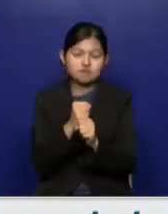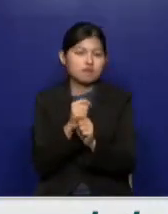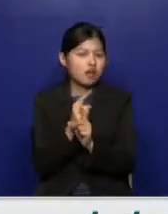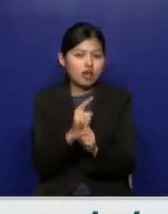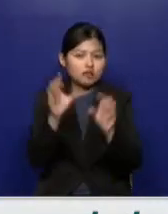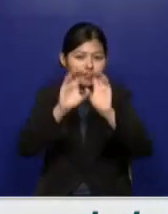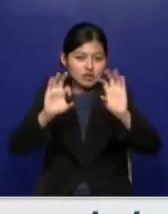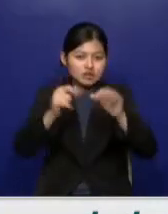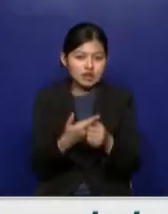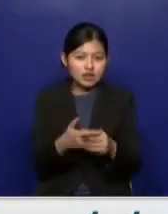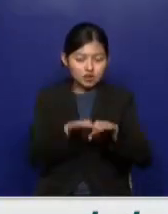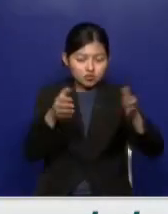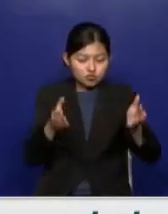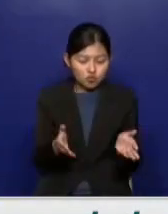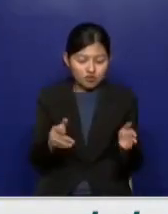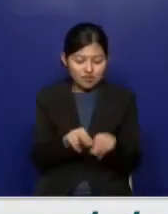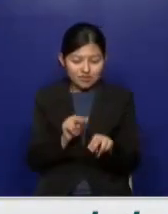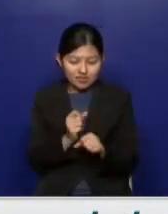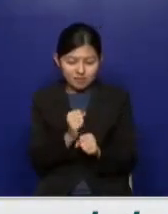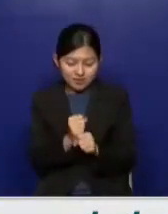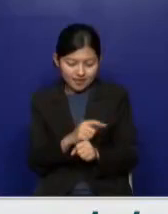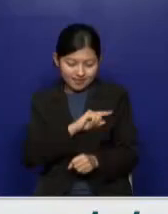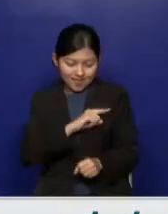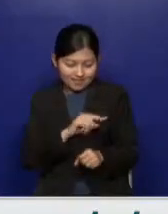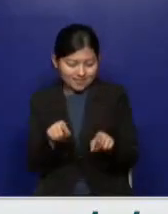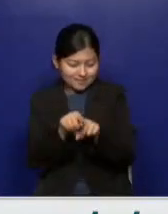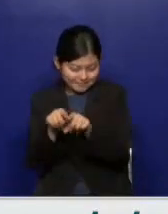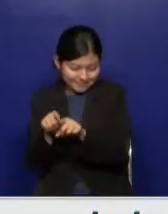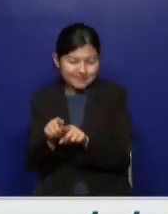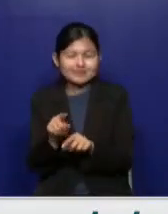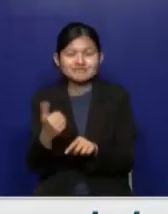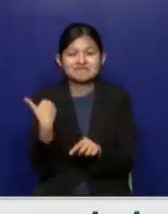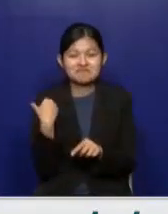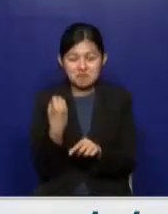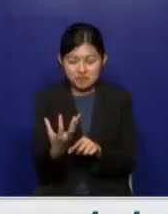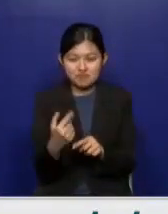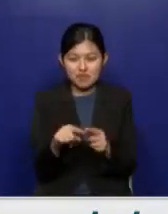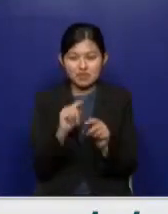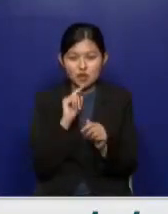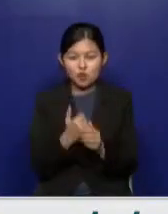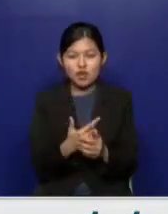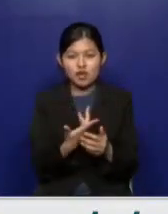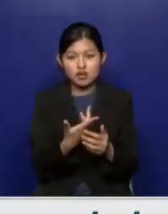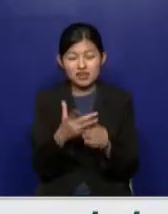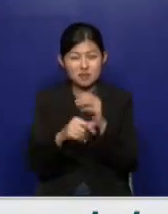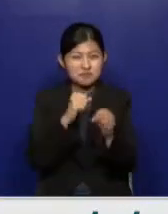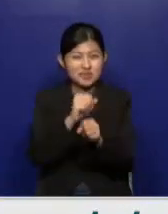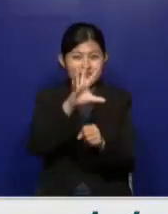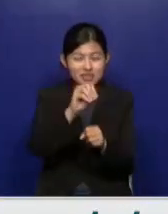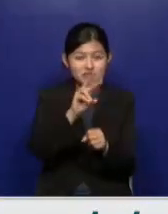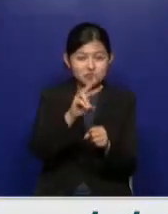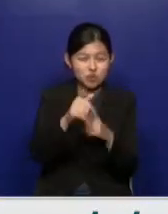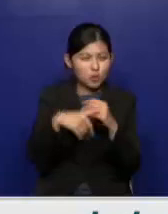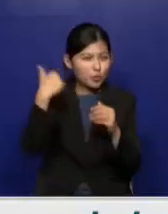งโต๊ะทำงานติดกันทำงานลักษณะเดียวกันก็เยอะนะครับแต่เมื่อเขารับบำเหน็จรายเดือนตั้งแต่ปี52ปัจจุบัน